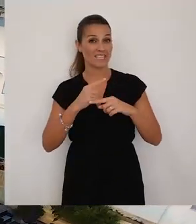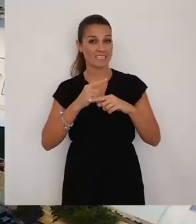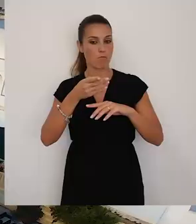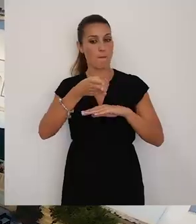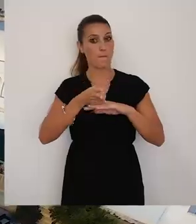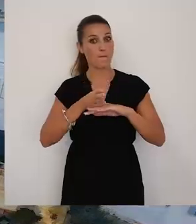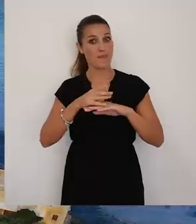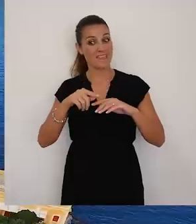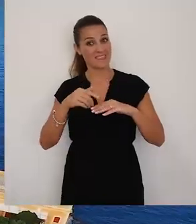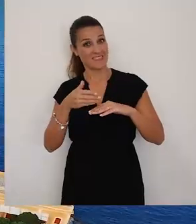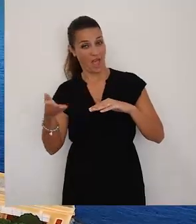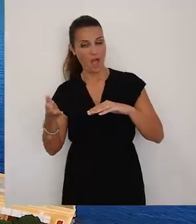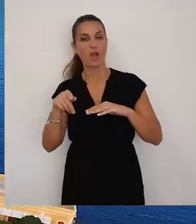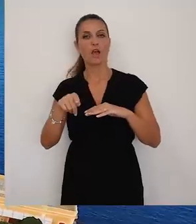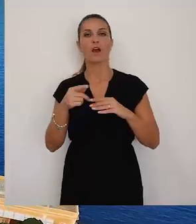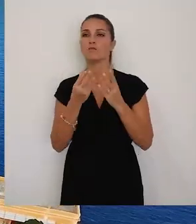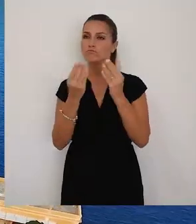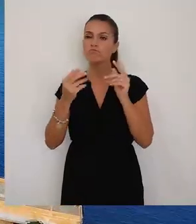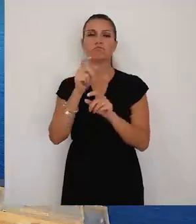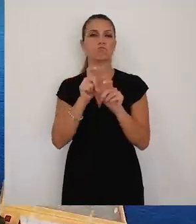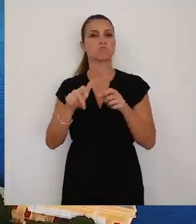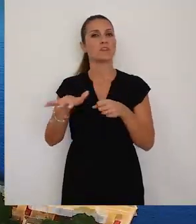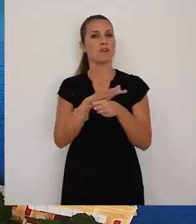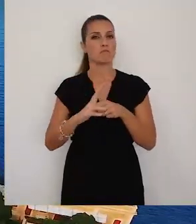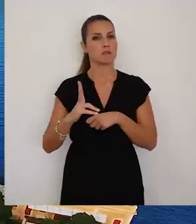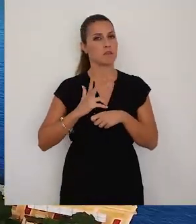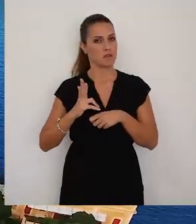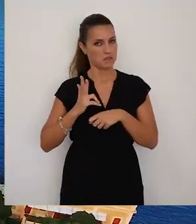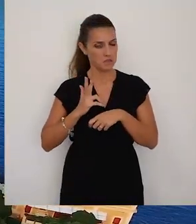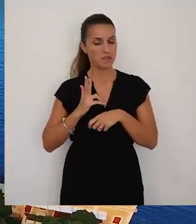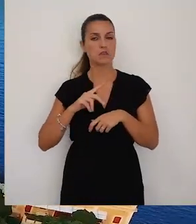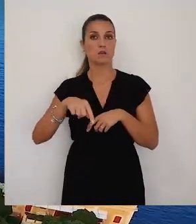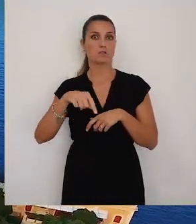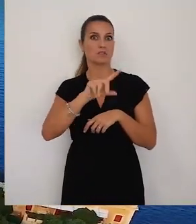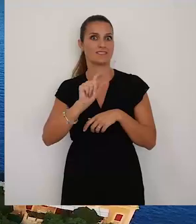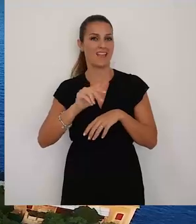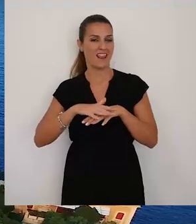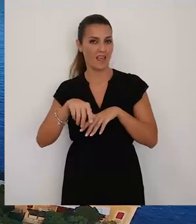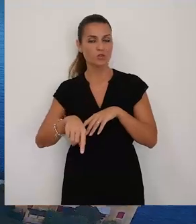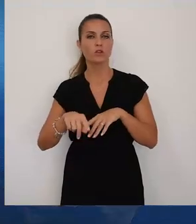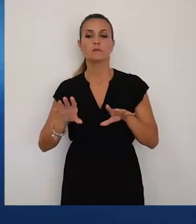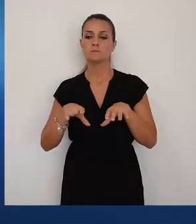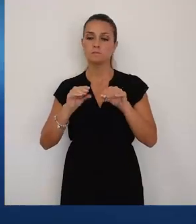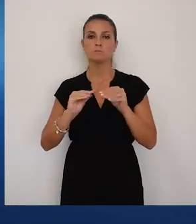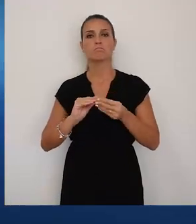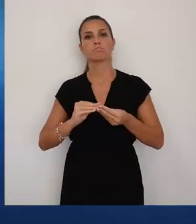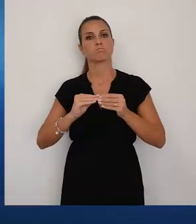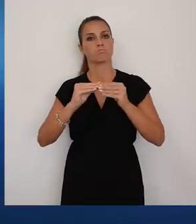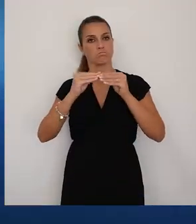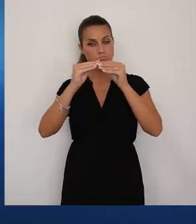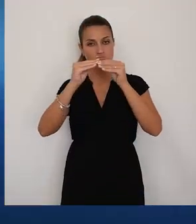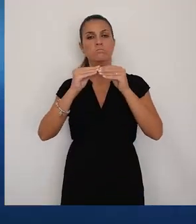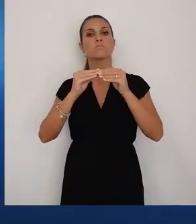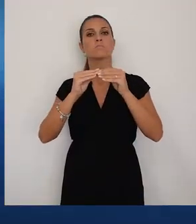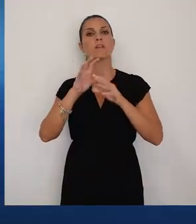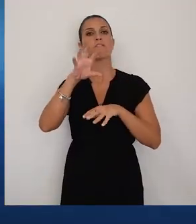Verso la seconda metà del secolo XIX, numerose famiglie appartenenti all'aristocrazia e all'establishment salentino